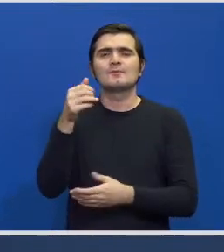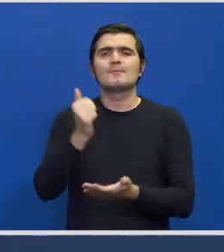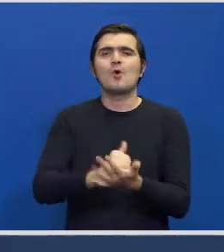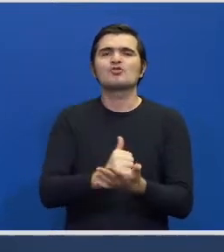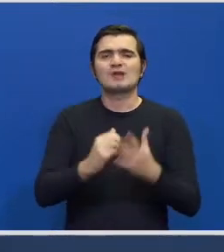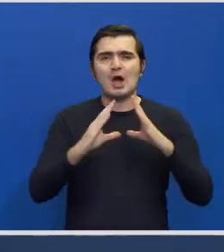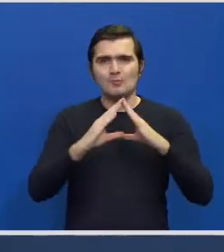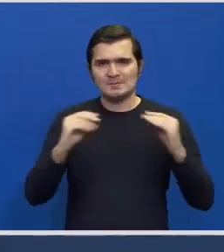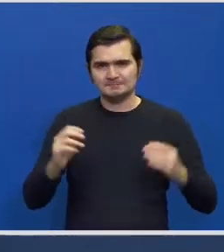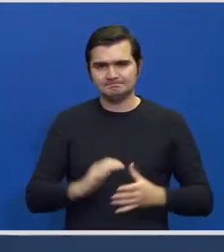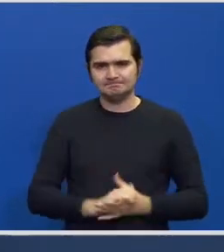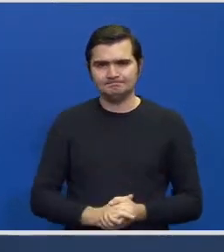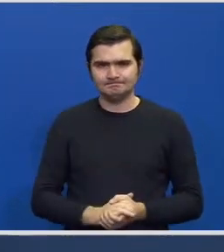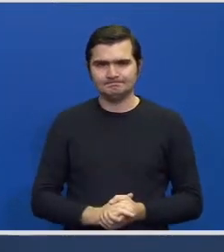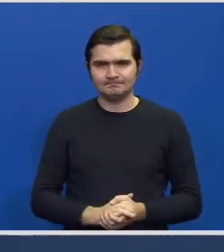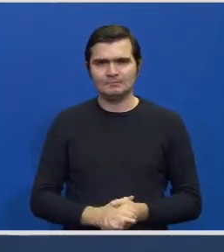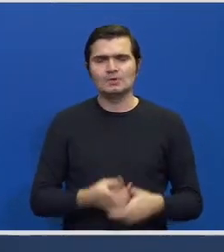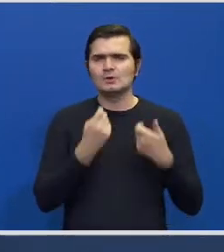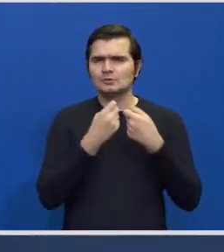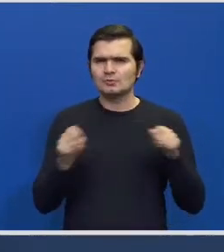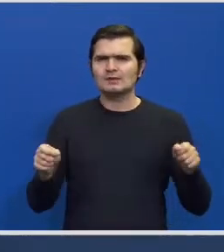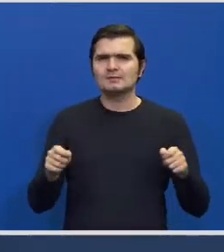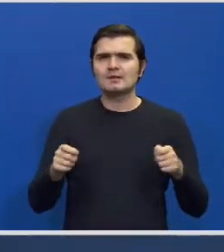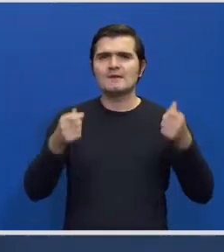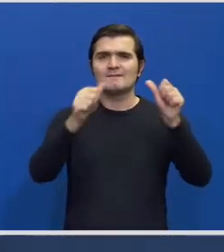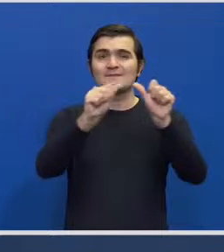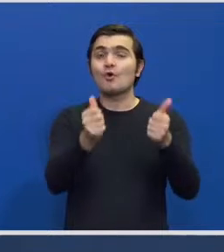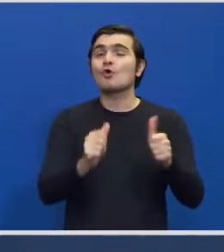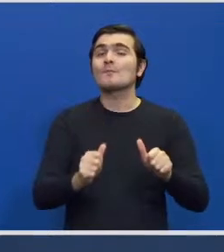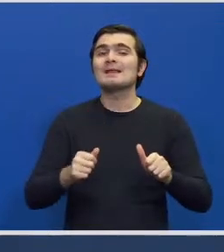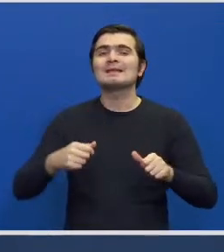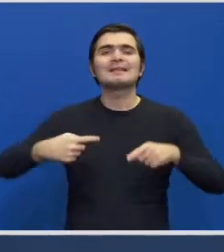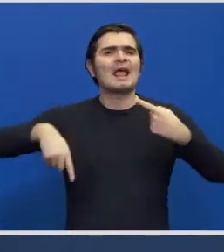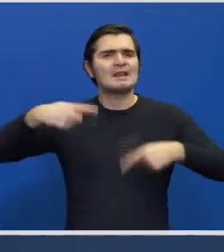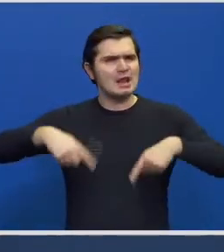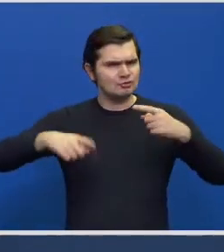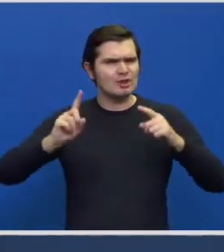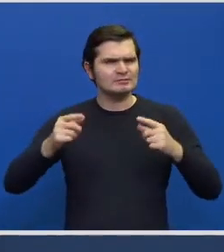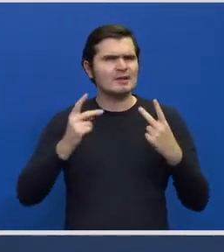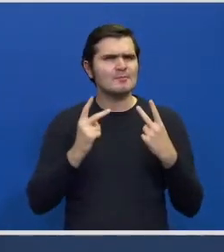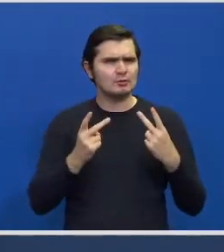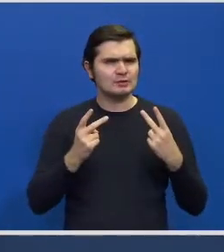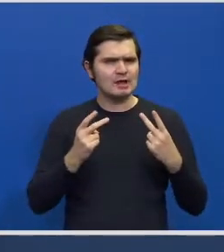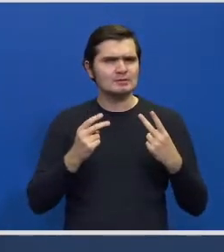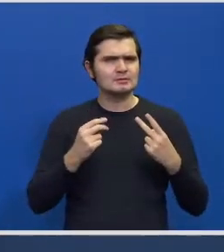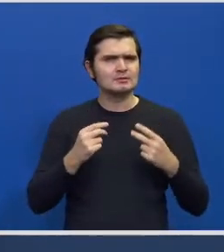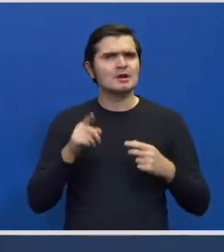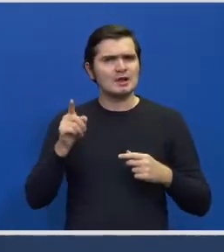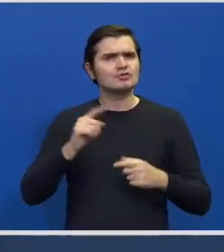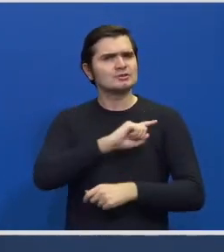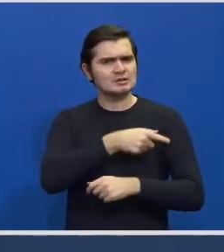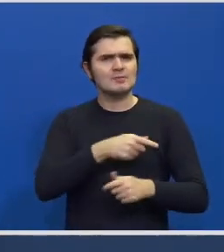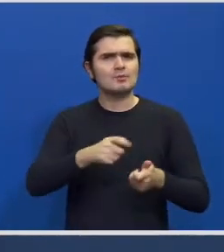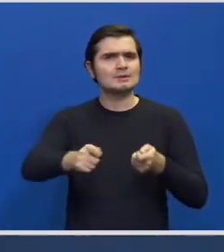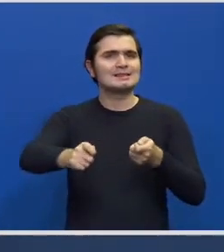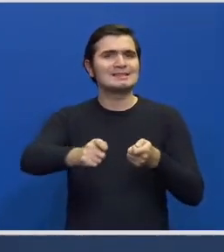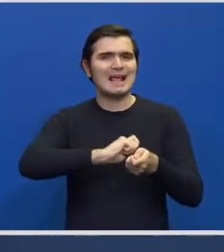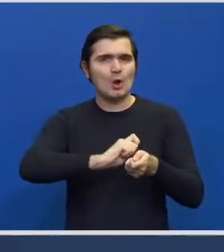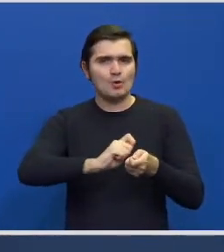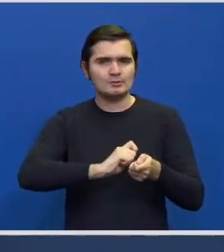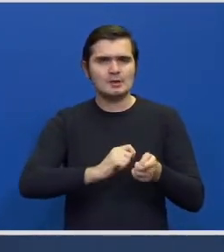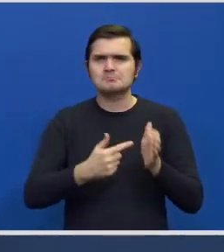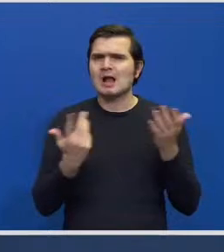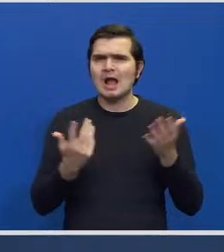compania națională Poșta Română. Toate formele de energie, foarte important acest lucru, se